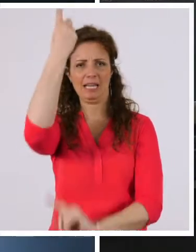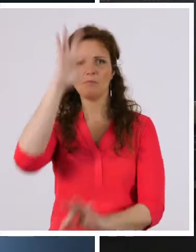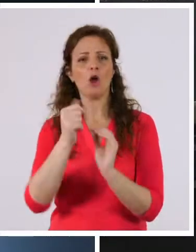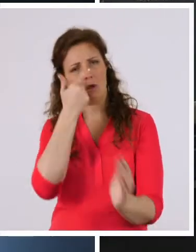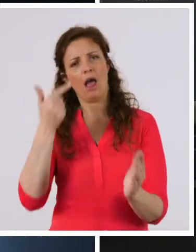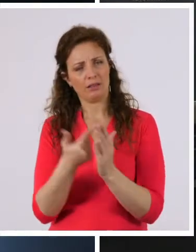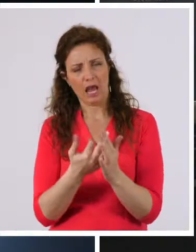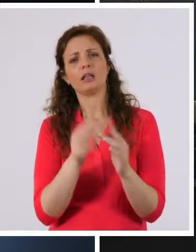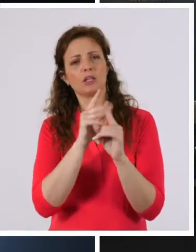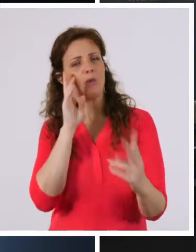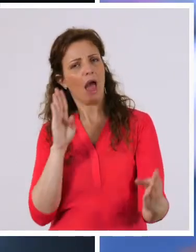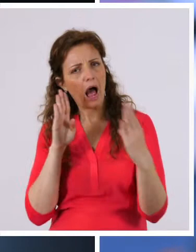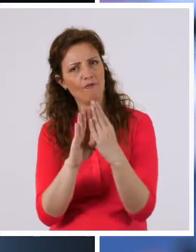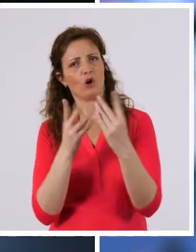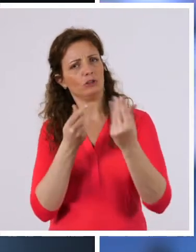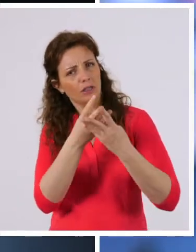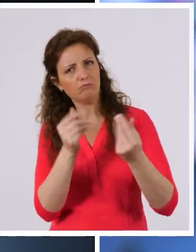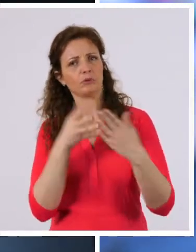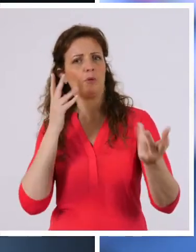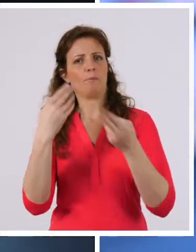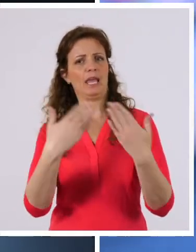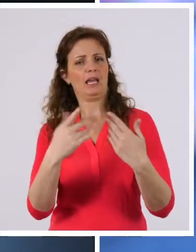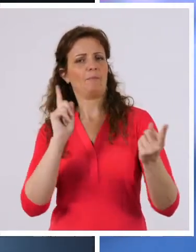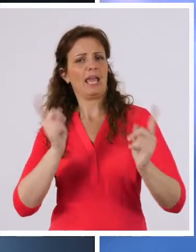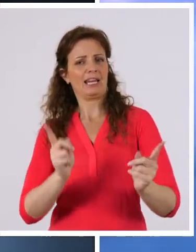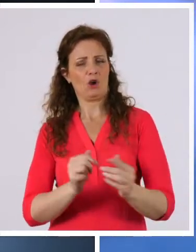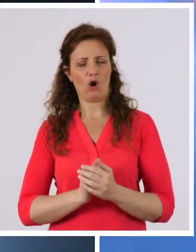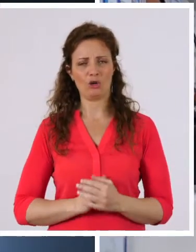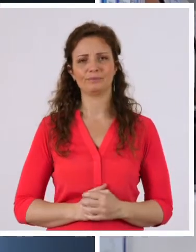prevenire e fronteggiare qualsiasi situazione di pericolo.